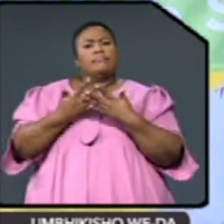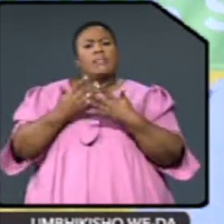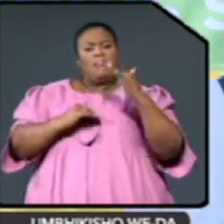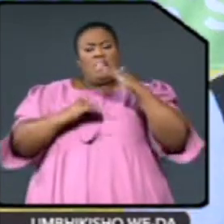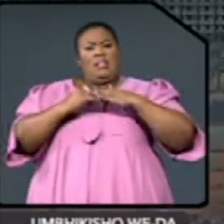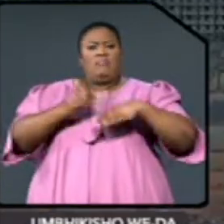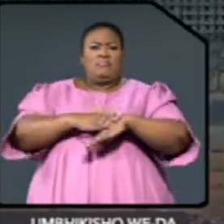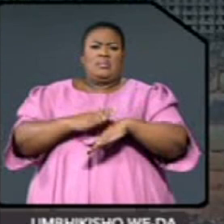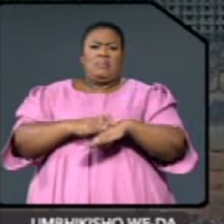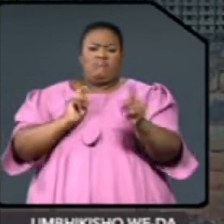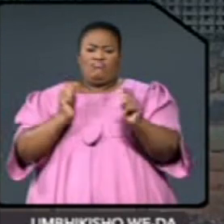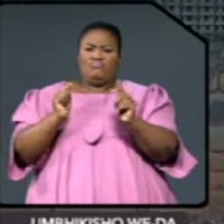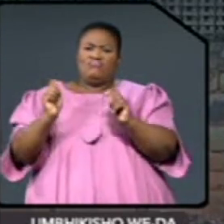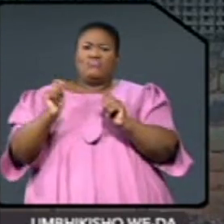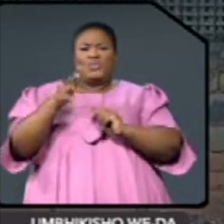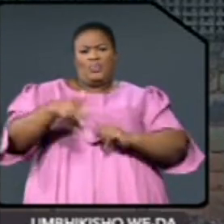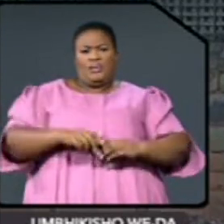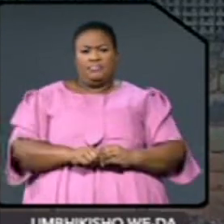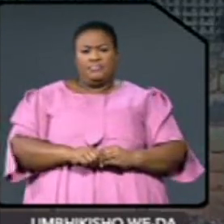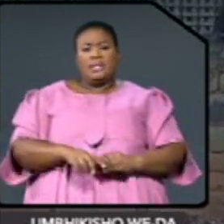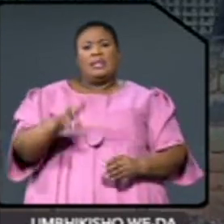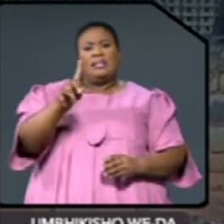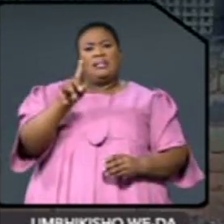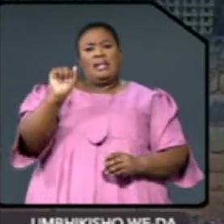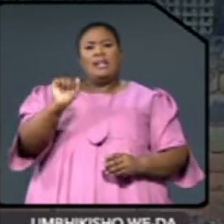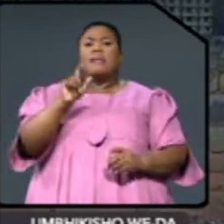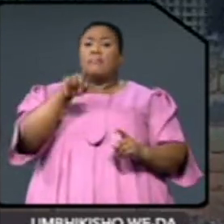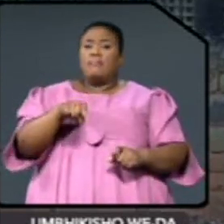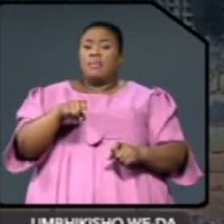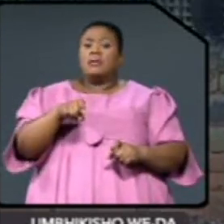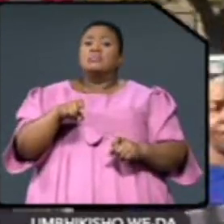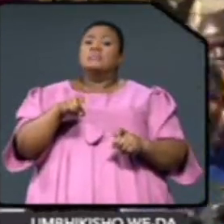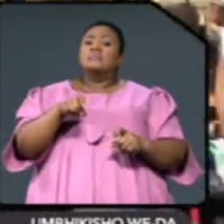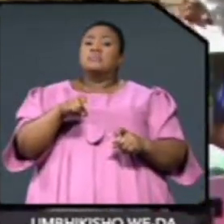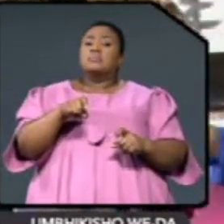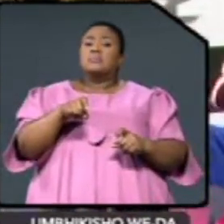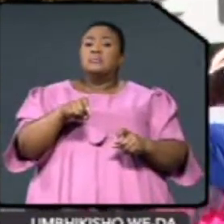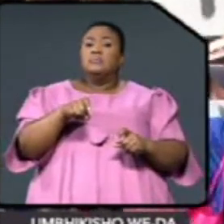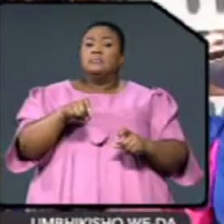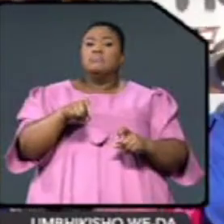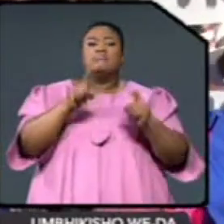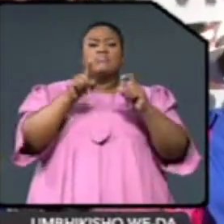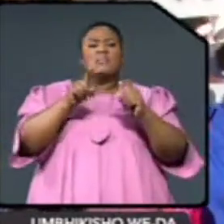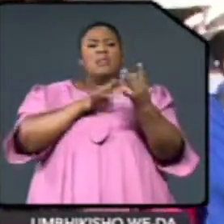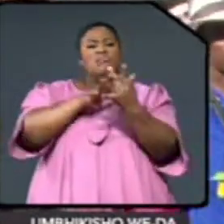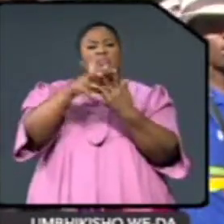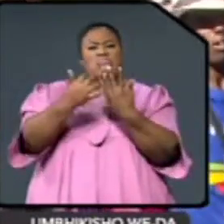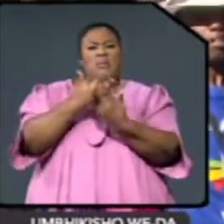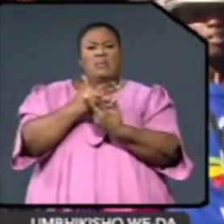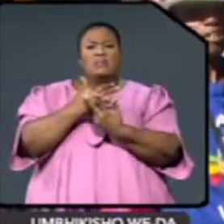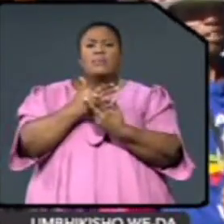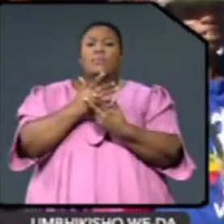limited time. IDA ithi funa kube nokuvuleleka ngemhlomulo uhulumeni ayinika labo